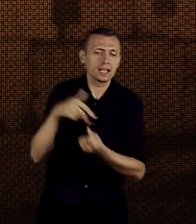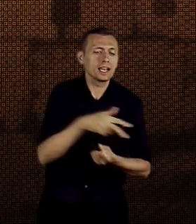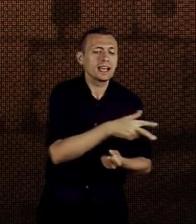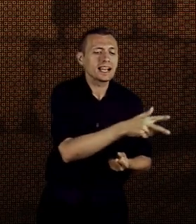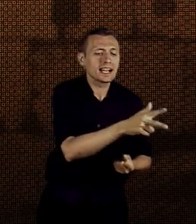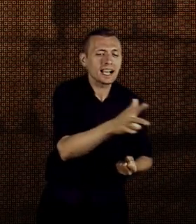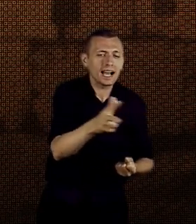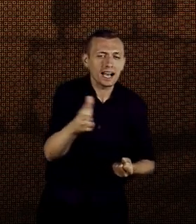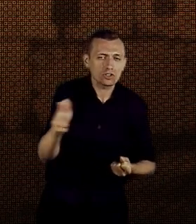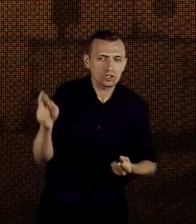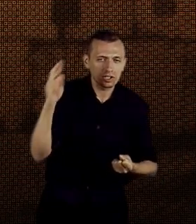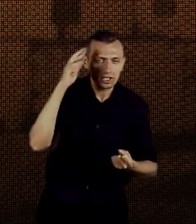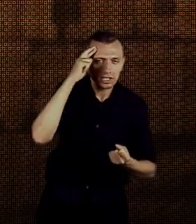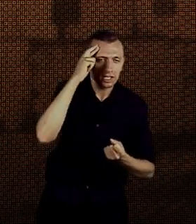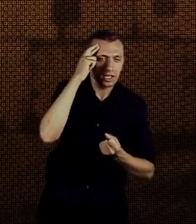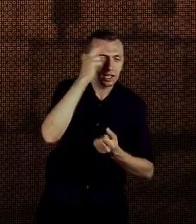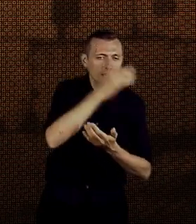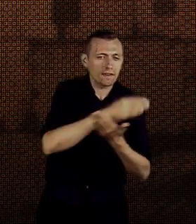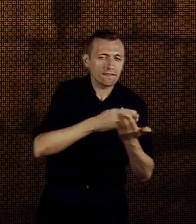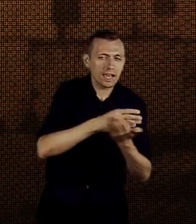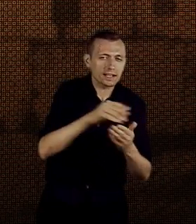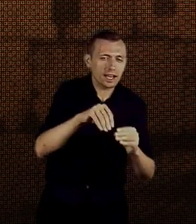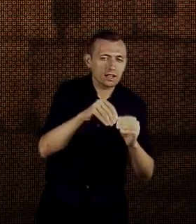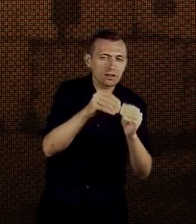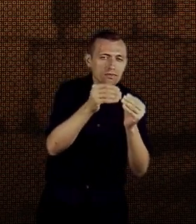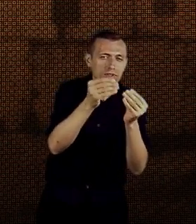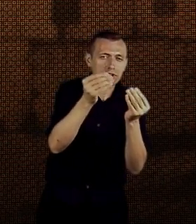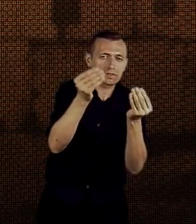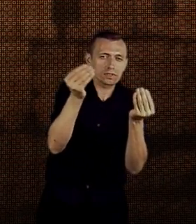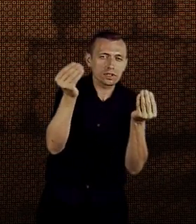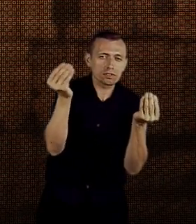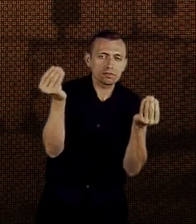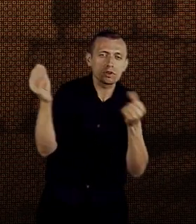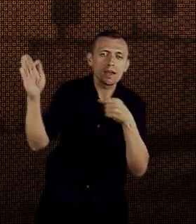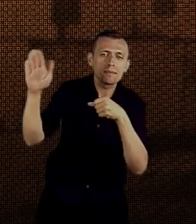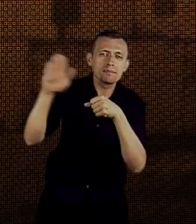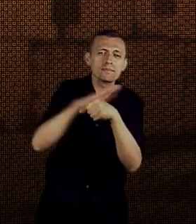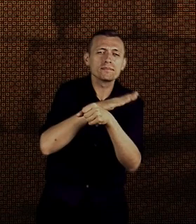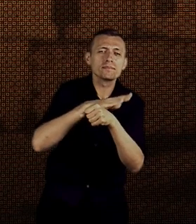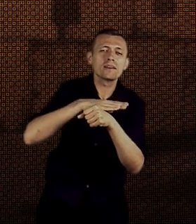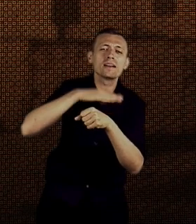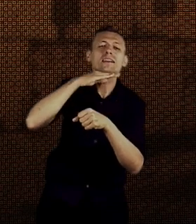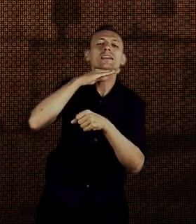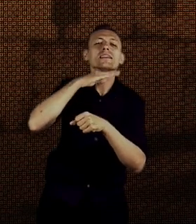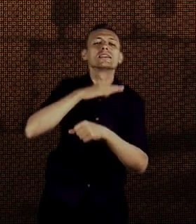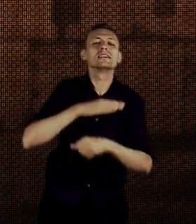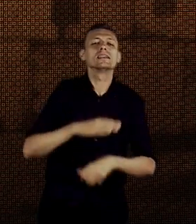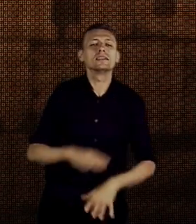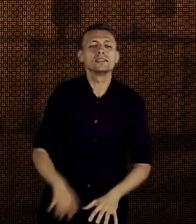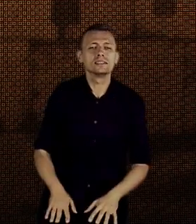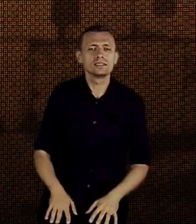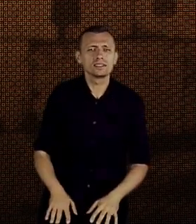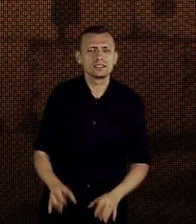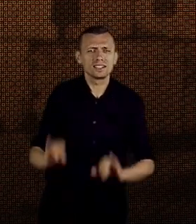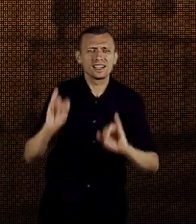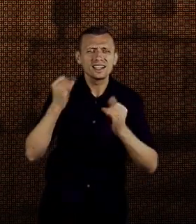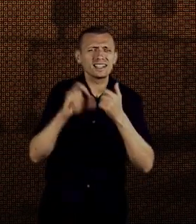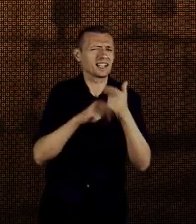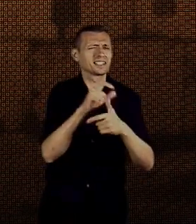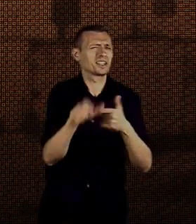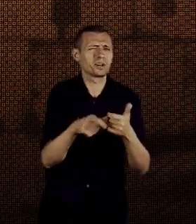pełnię. A jedyny sposób, w jaki to się może urzeczywistnić, to jest przejście przez czas